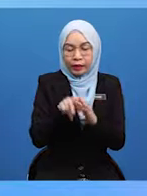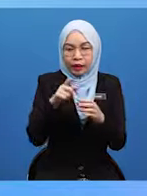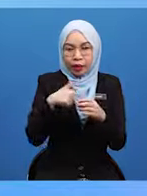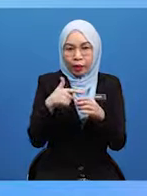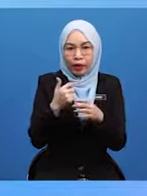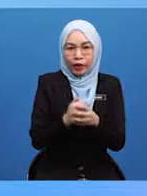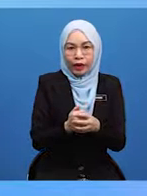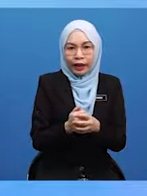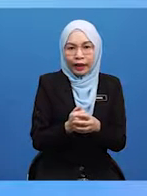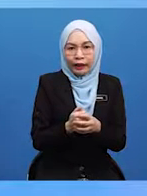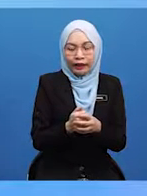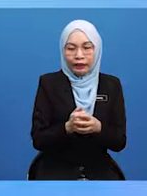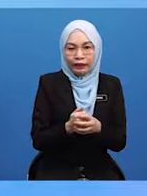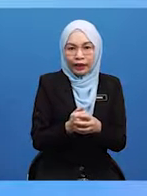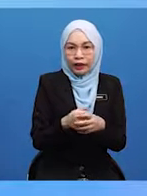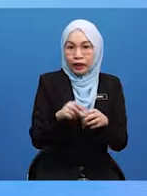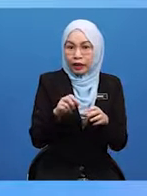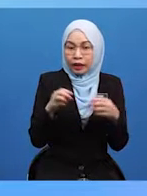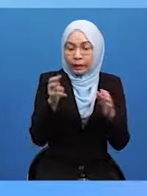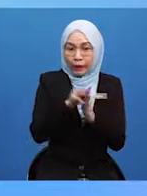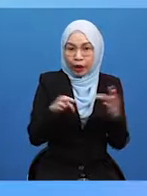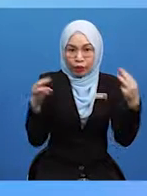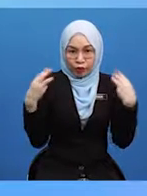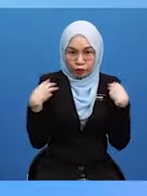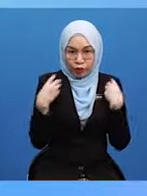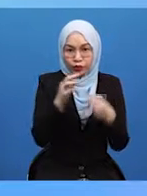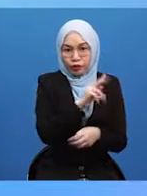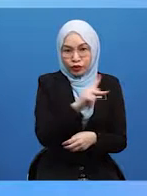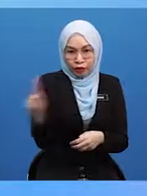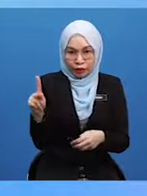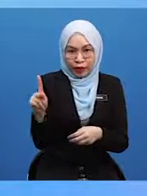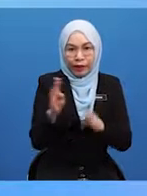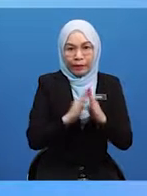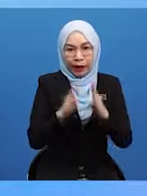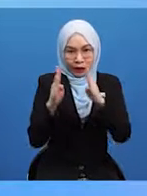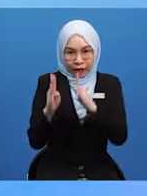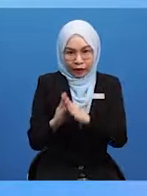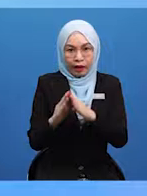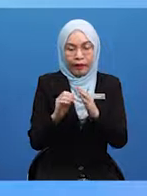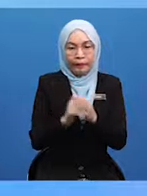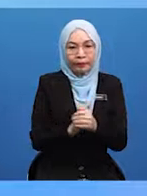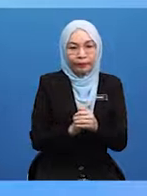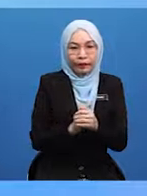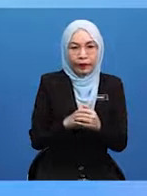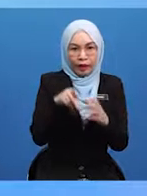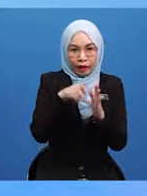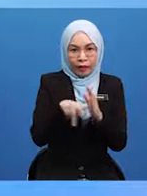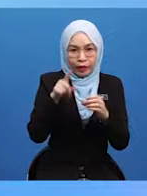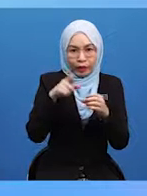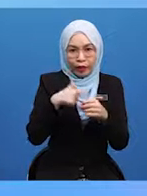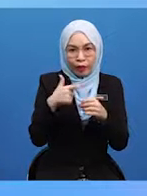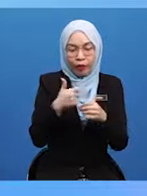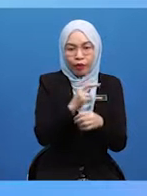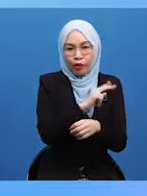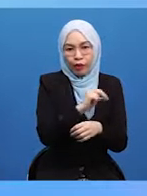mewujudkan bandar pelumbungan seperti Bintulu di Sarawak dan Kertih di